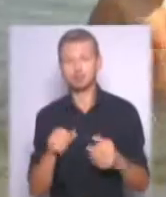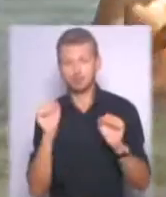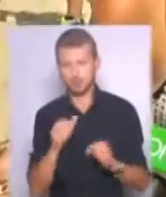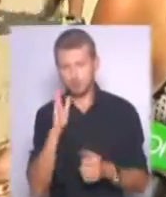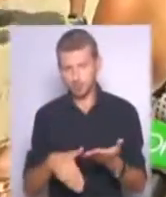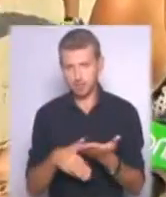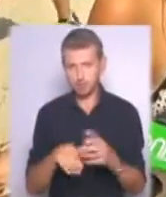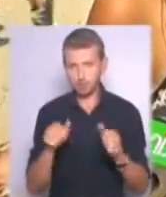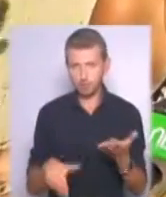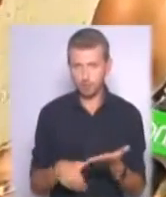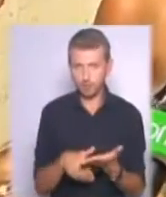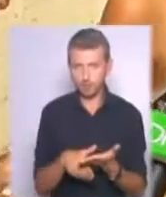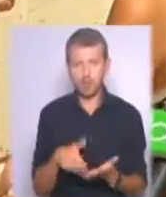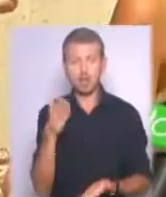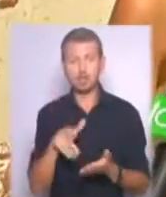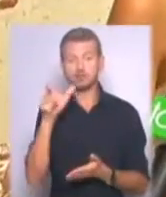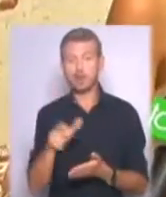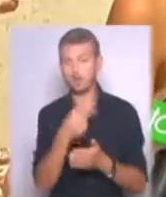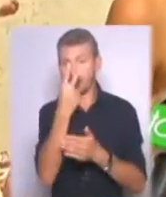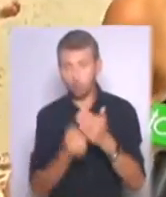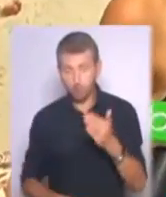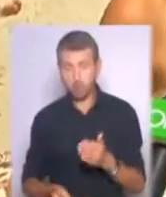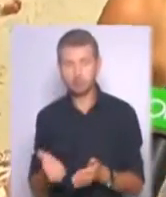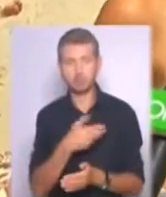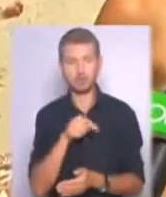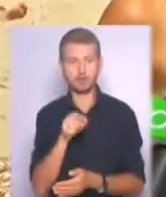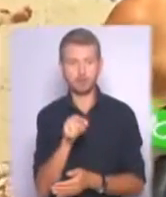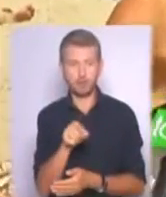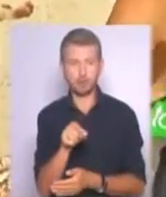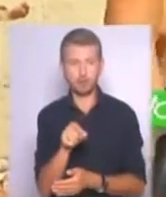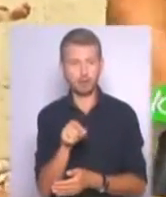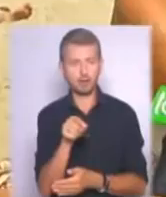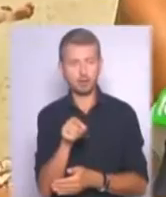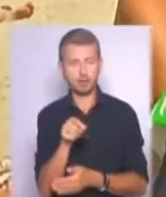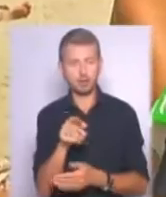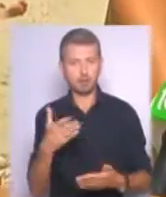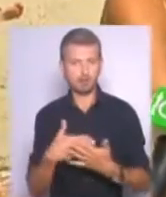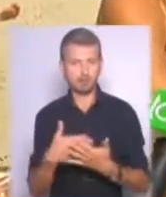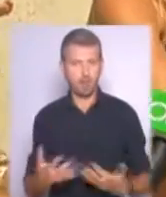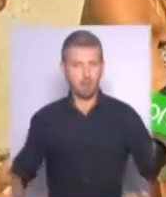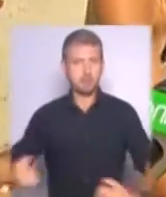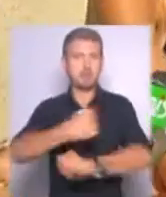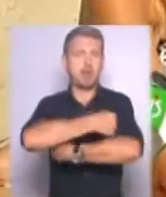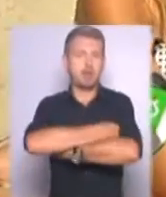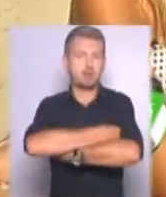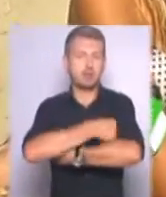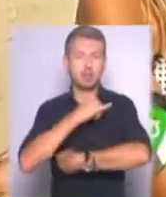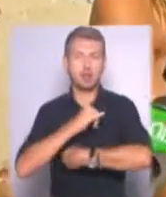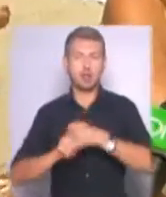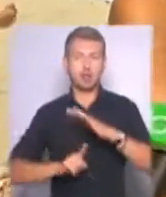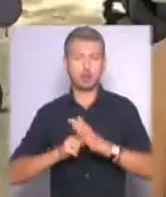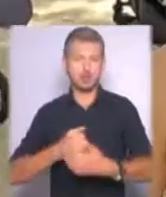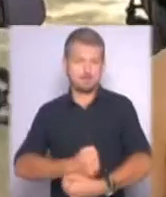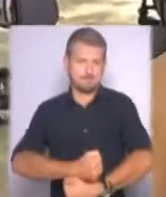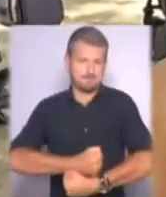допомогу. Якщо людина тоне, ми його беремо, виходить, ну, як обнімаємо, вот, і починаємо давити на грудну